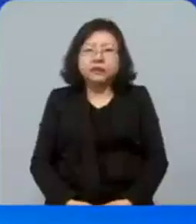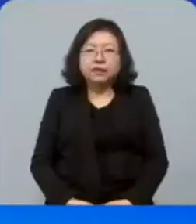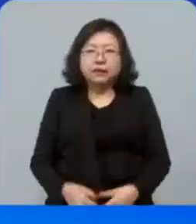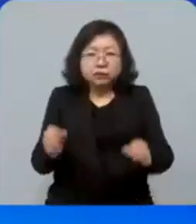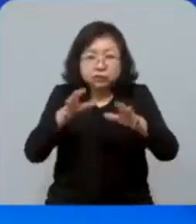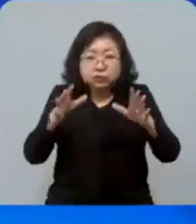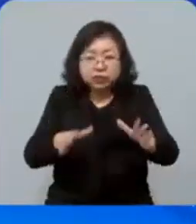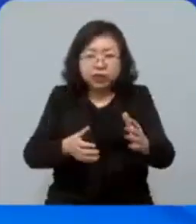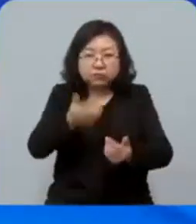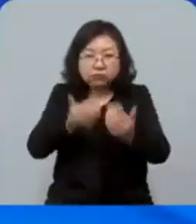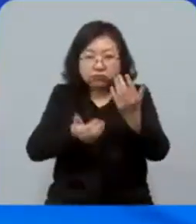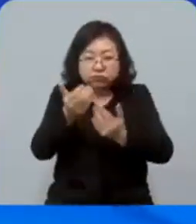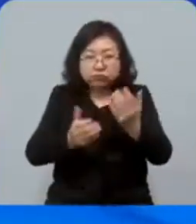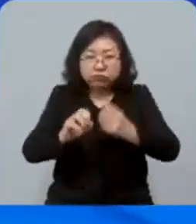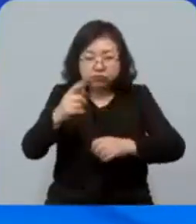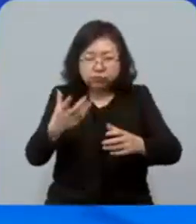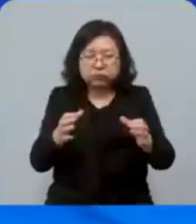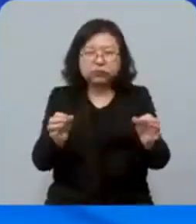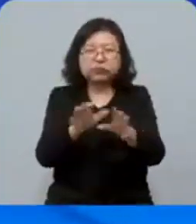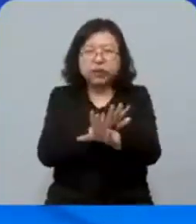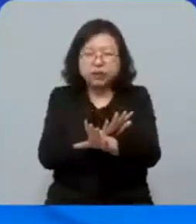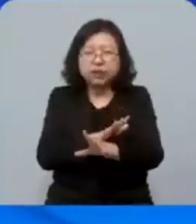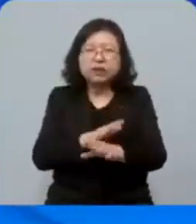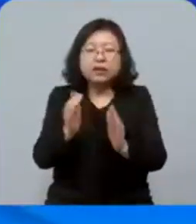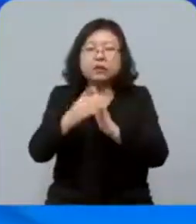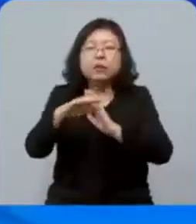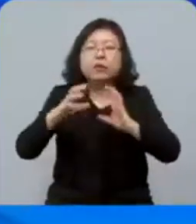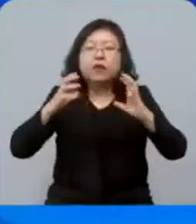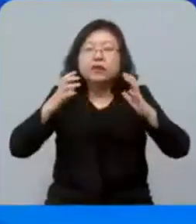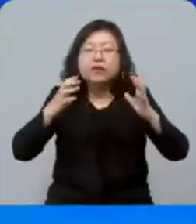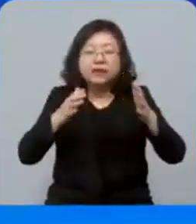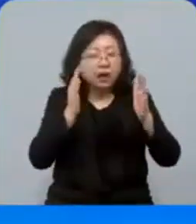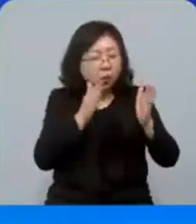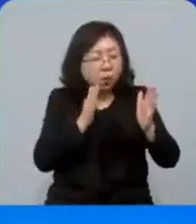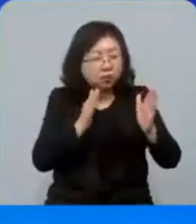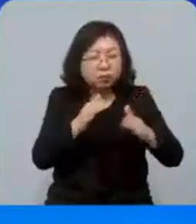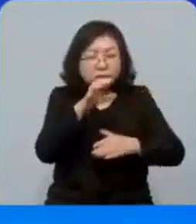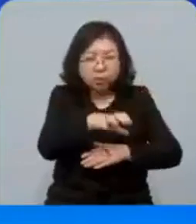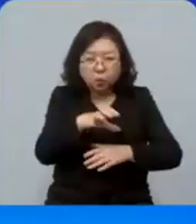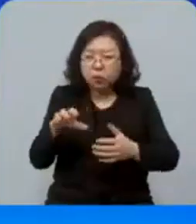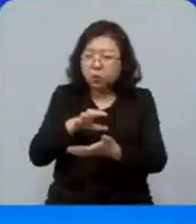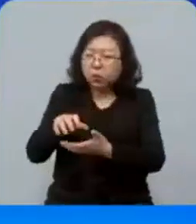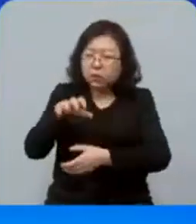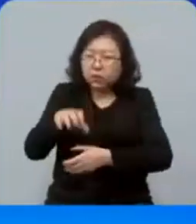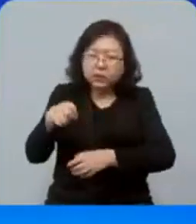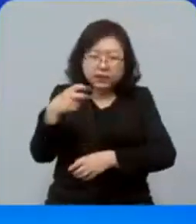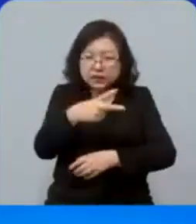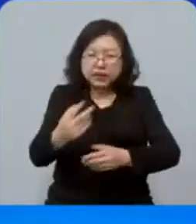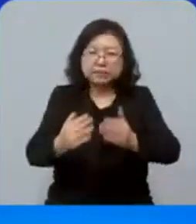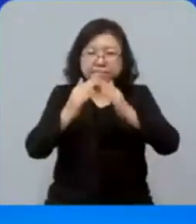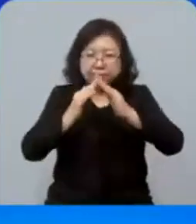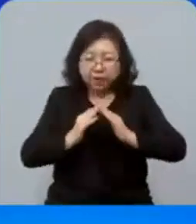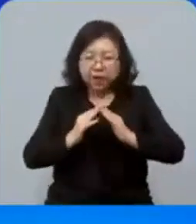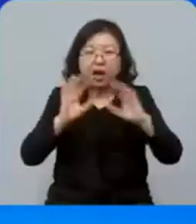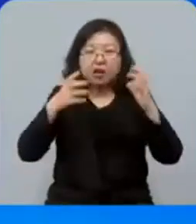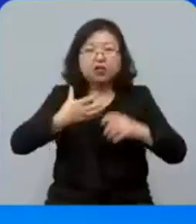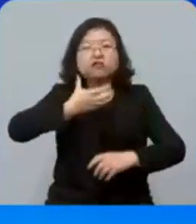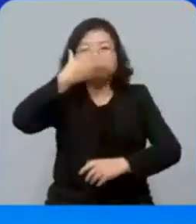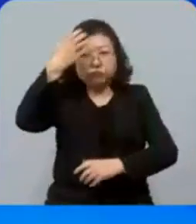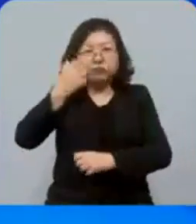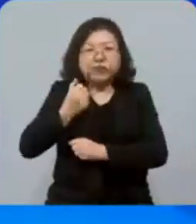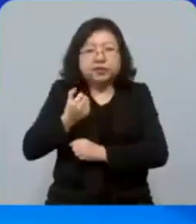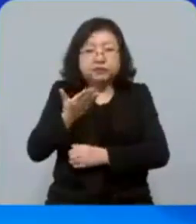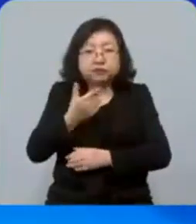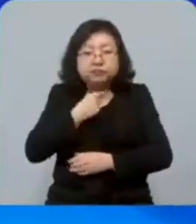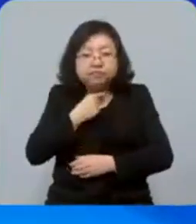한순간 화제로 잿더미가 된 동네 어린이들의 공부방 놀이터가 다시 태어났습니다 어린이들의 꿈을 지켜 주자 며